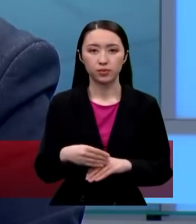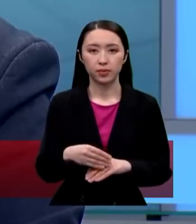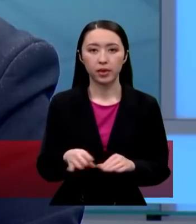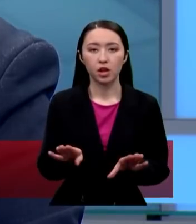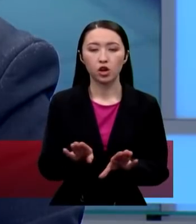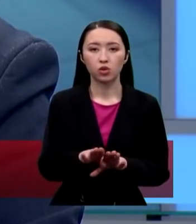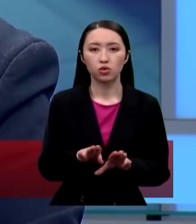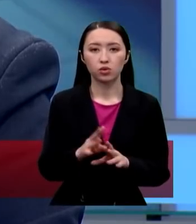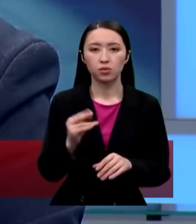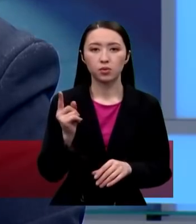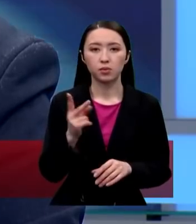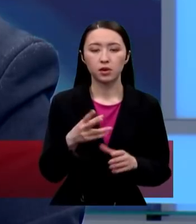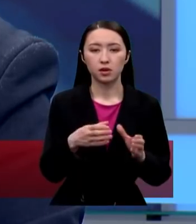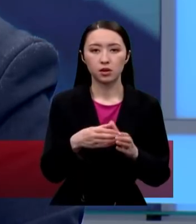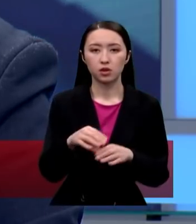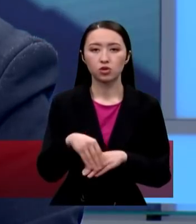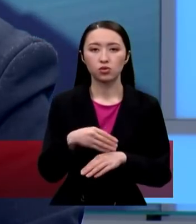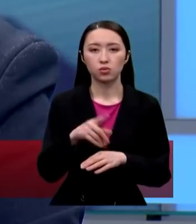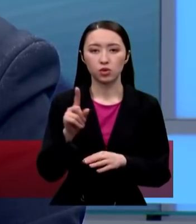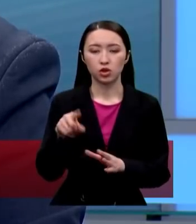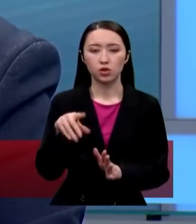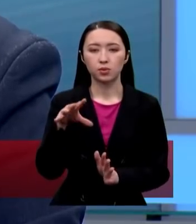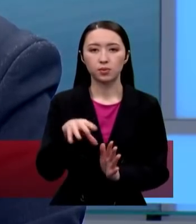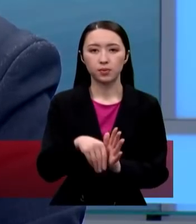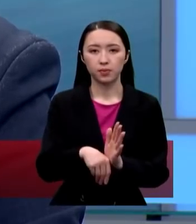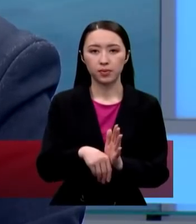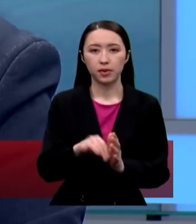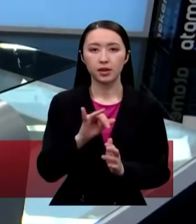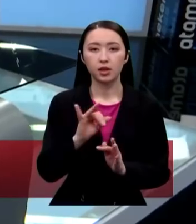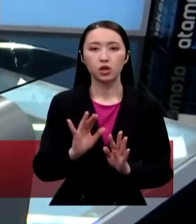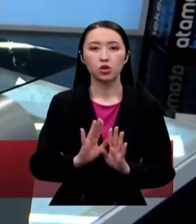самое по первым двум категориям. Супруги также подпадают под... И уже